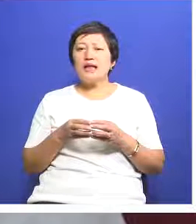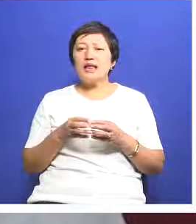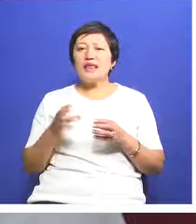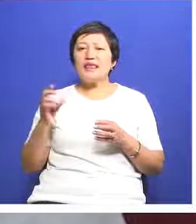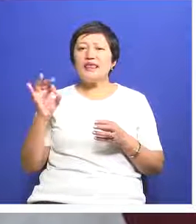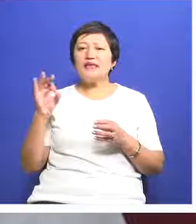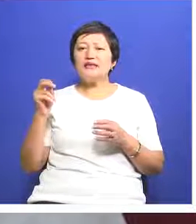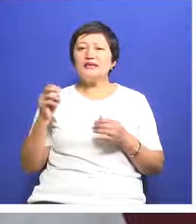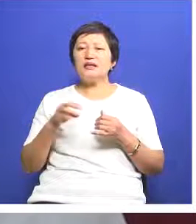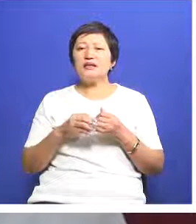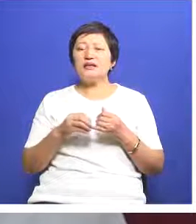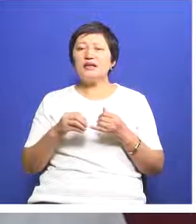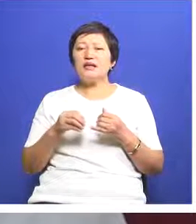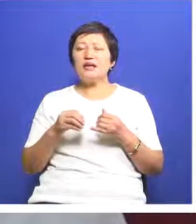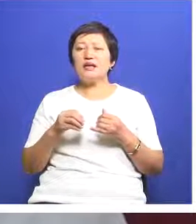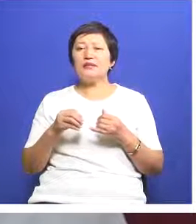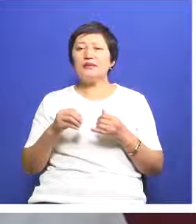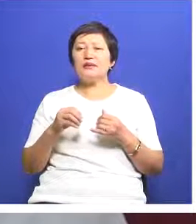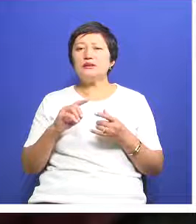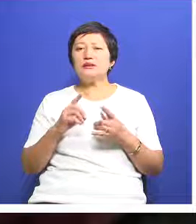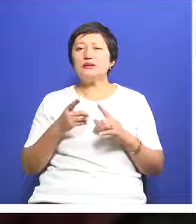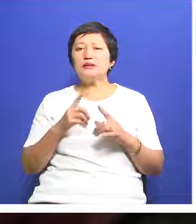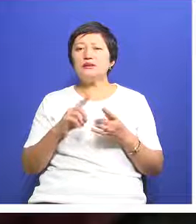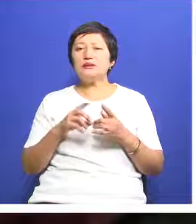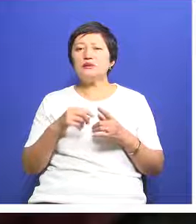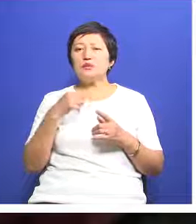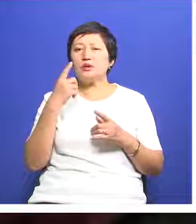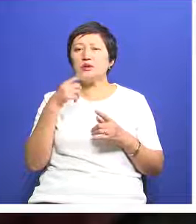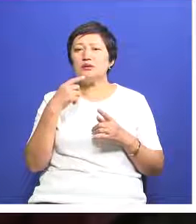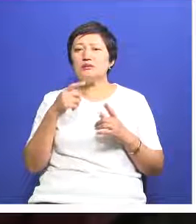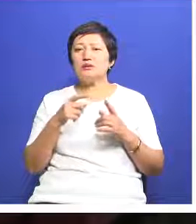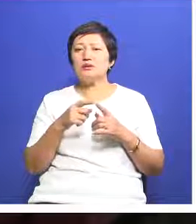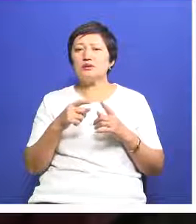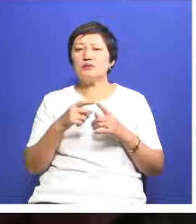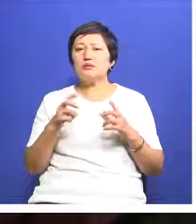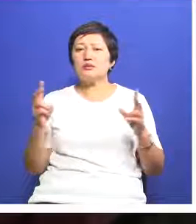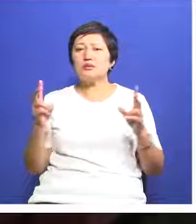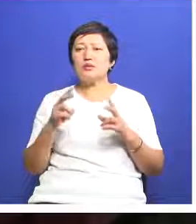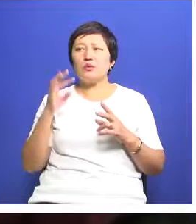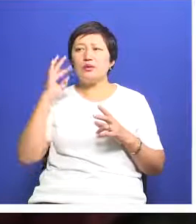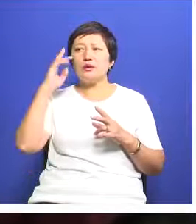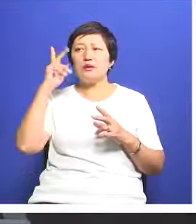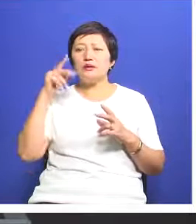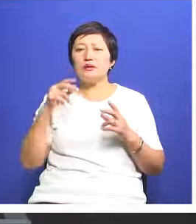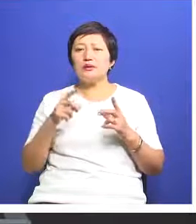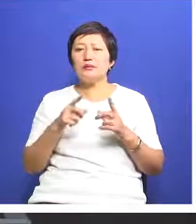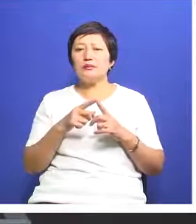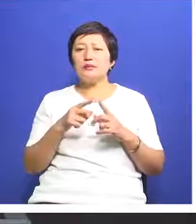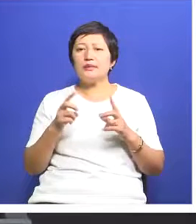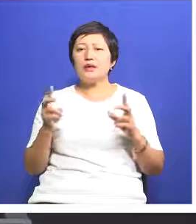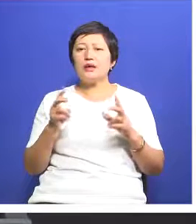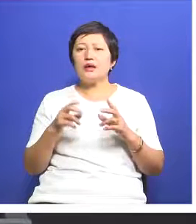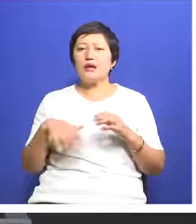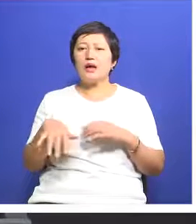kıyısta yerin yerlerimden de ben bir sıfıra kadar süresip çıktım. Oyun tıngdap kalık olsun da mağam mesele